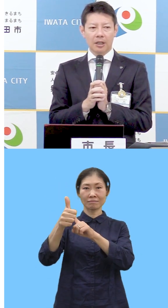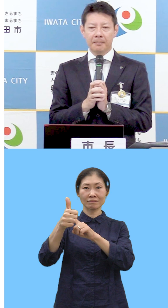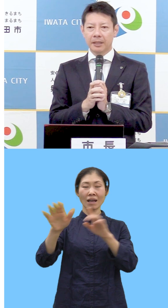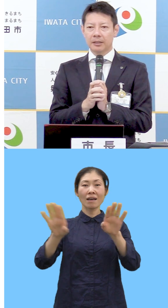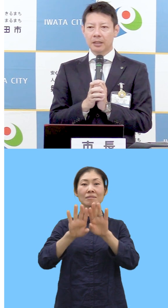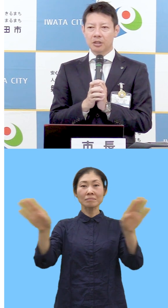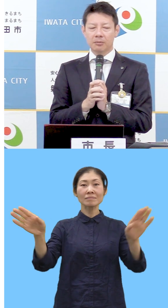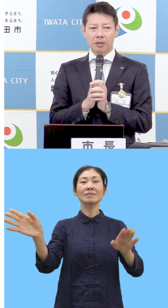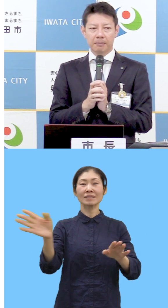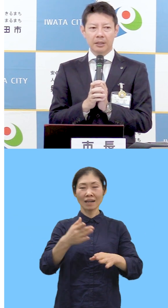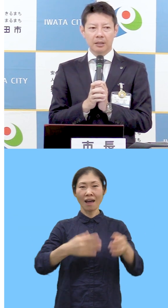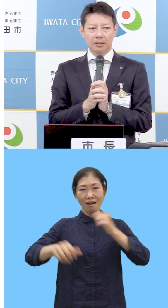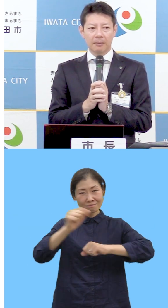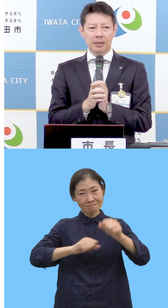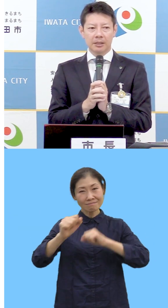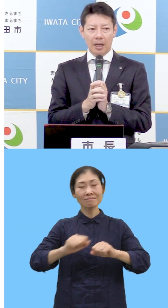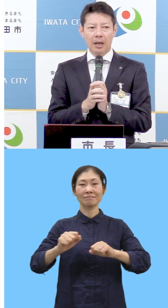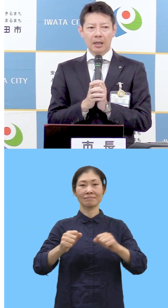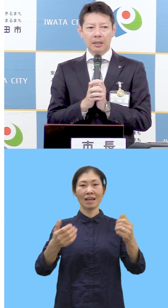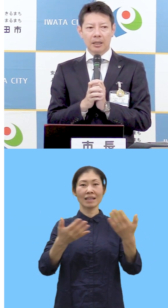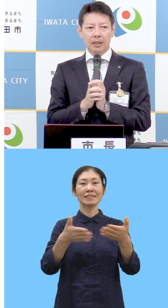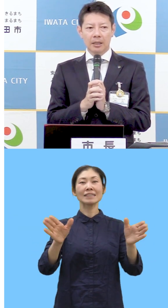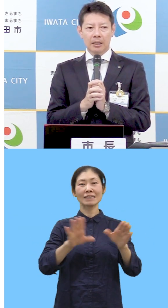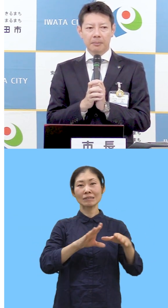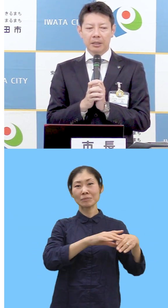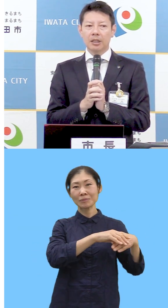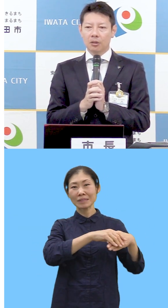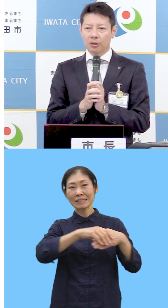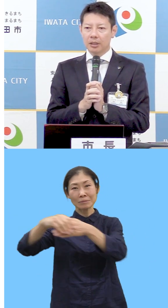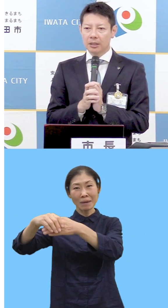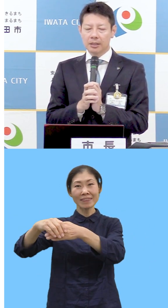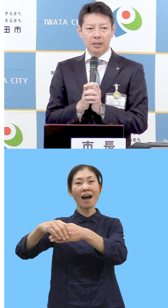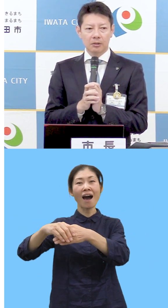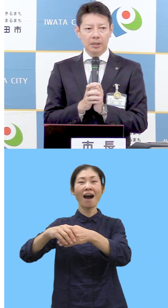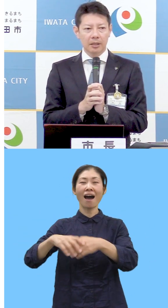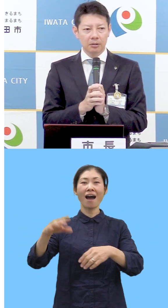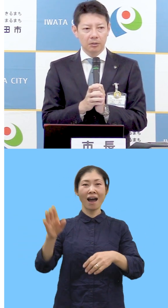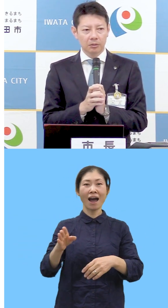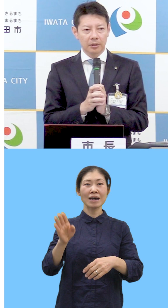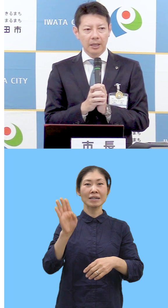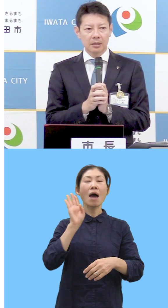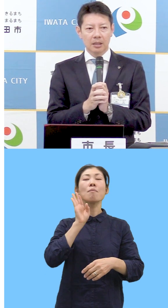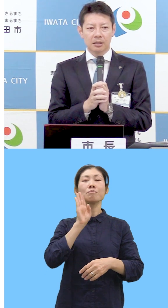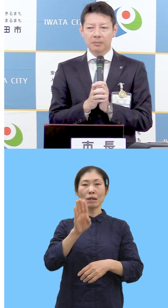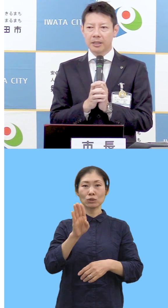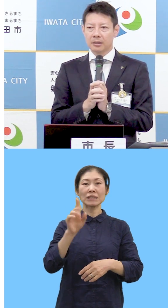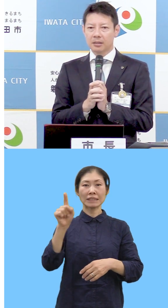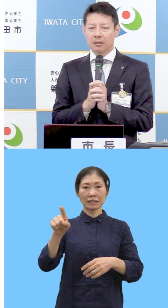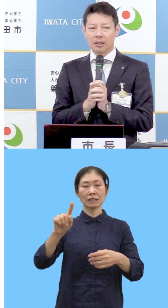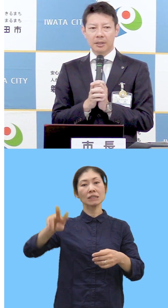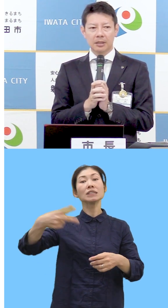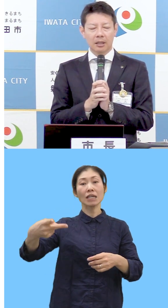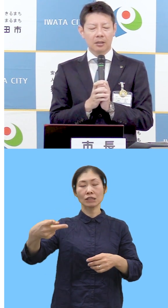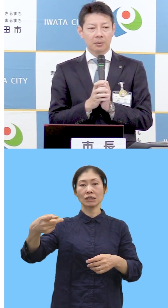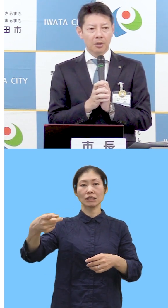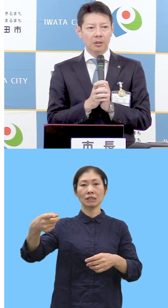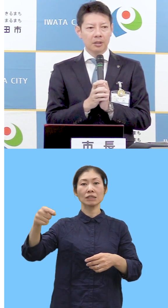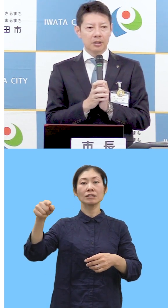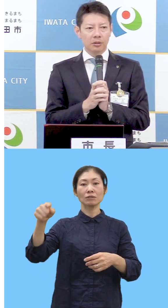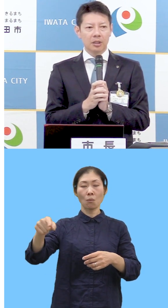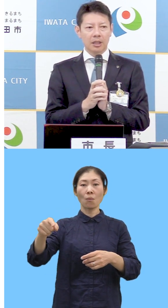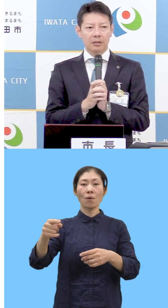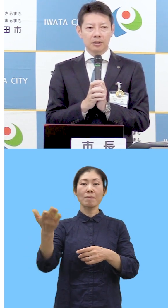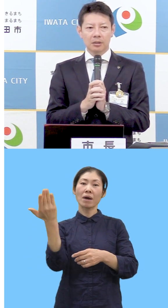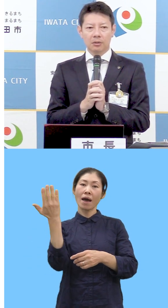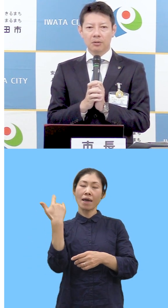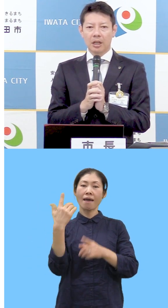イスとして頑張ってチームを引っ張ってくれました。ベルギーの方に移籍をされるということで、先日も挨拶来てくれましたけれども、